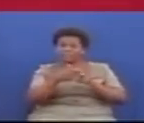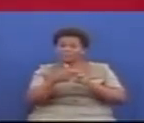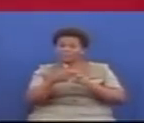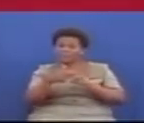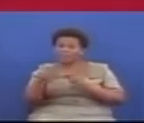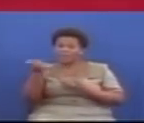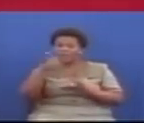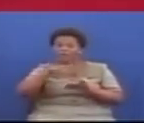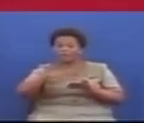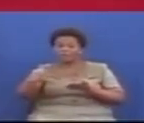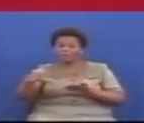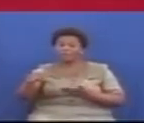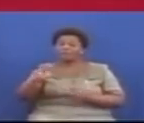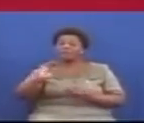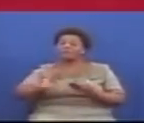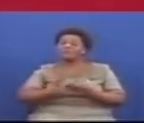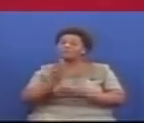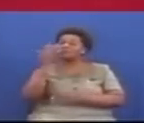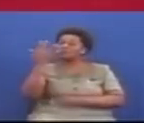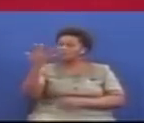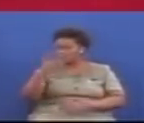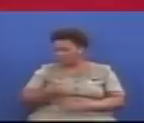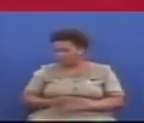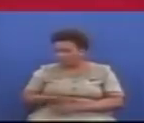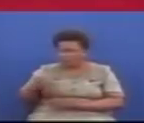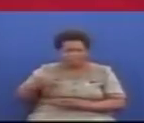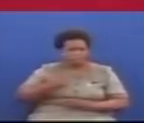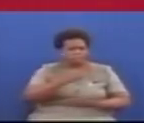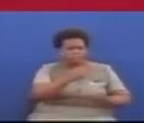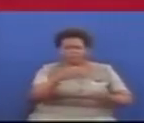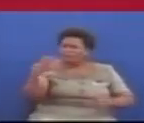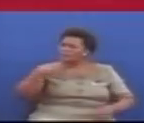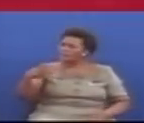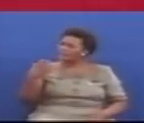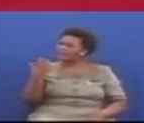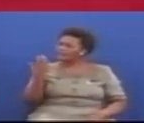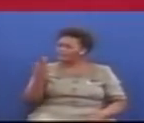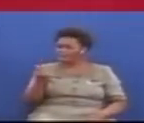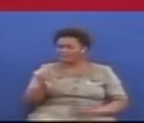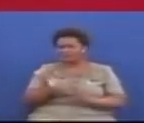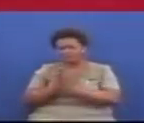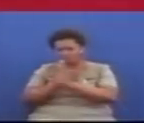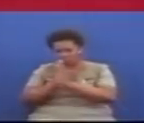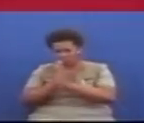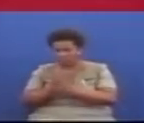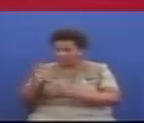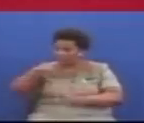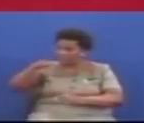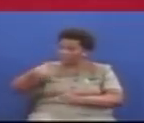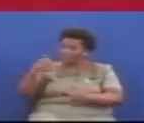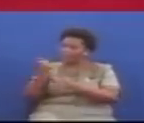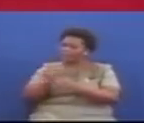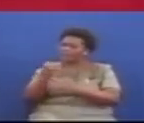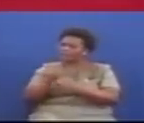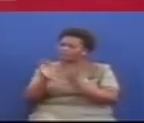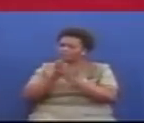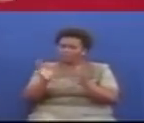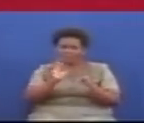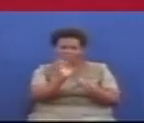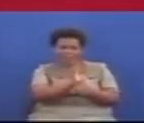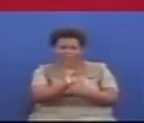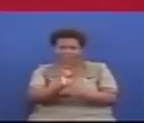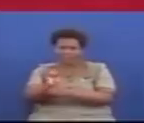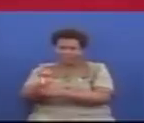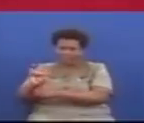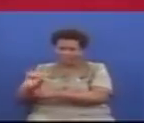bilioni 5. Nitumie nafasi hii nishukuru sana Wizara ya Fedha. Sasa kazi yetu kubwa ni kusimamia yale ambayo yalikuwa saa